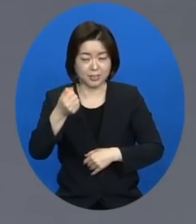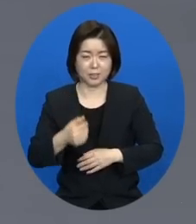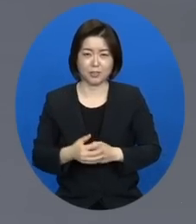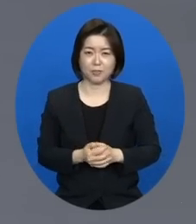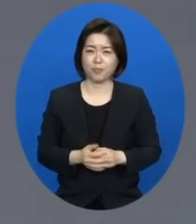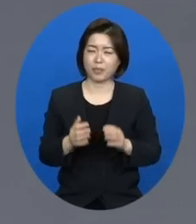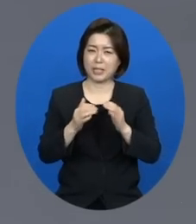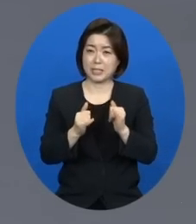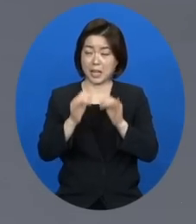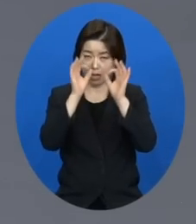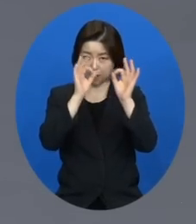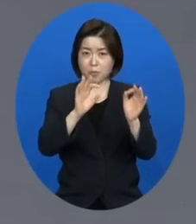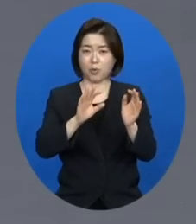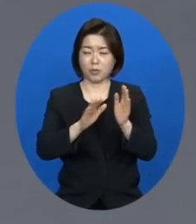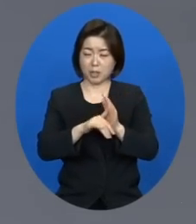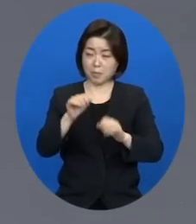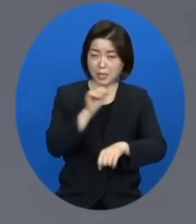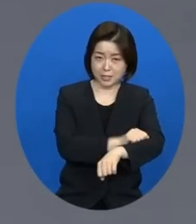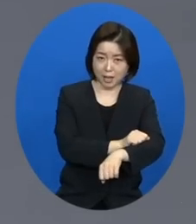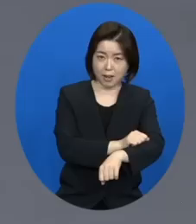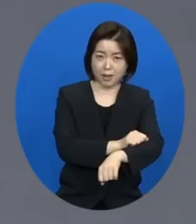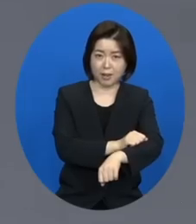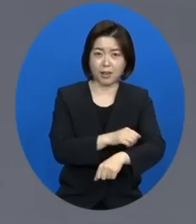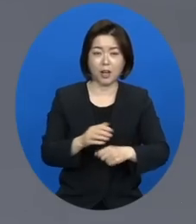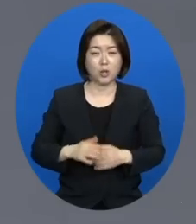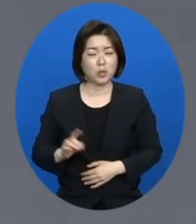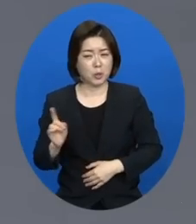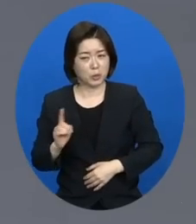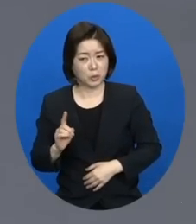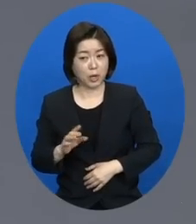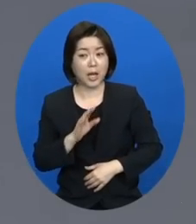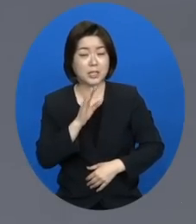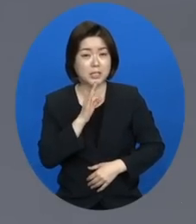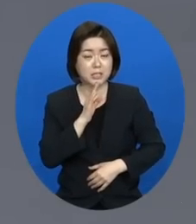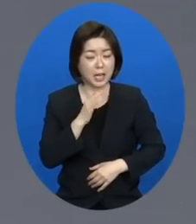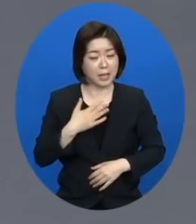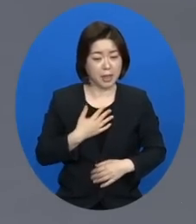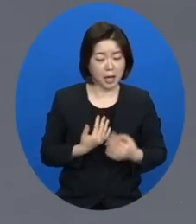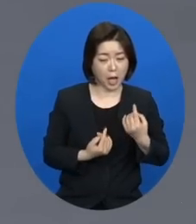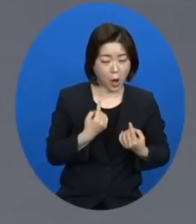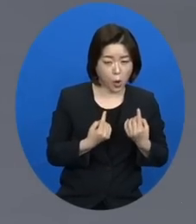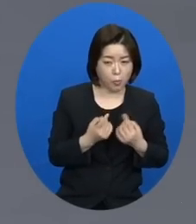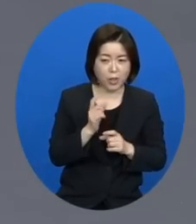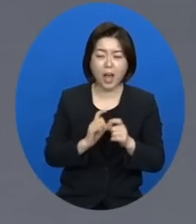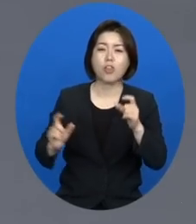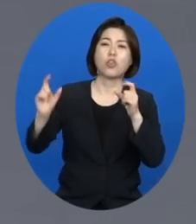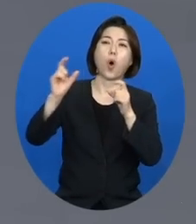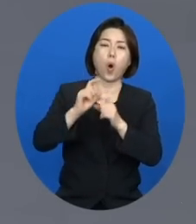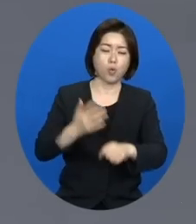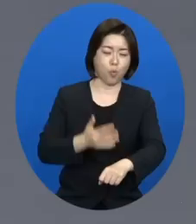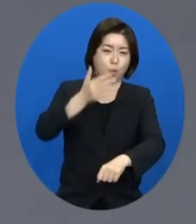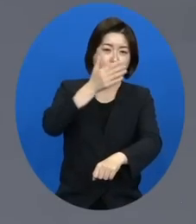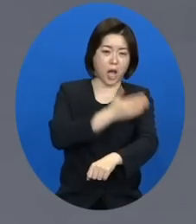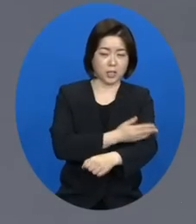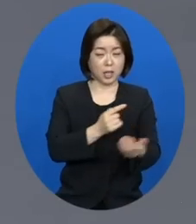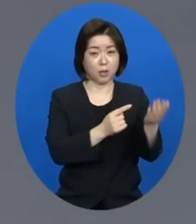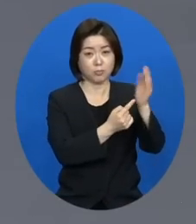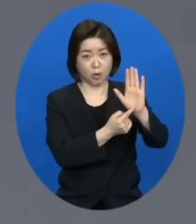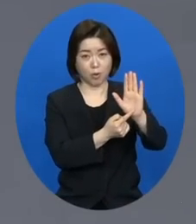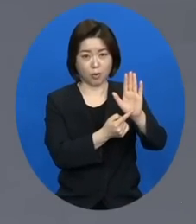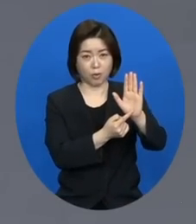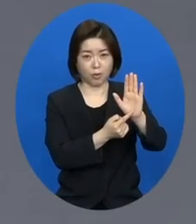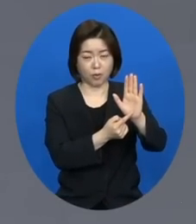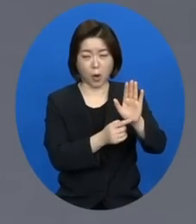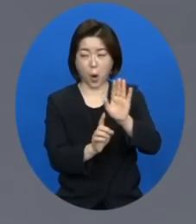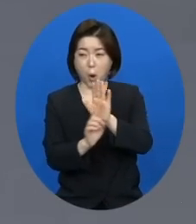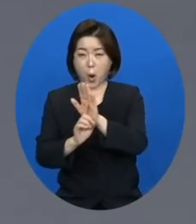사람이 볼 때만 잘하고 또한 실제로 한 것보다 더 많은 것들을 한 것처럼 보이게끔